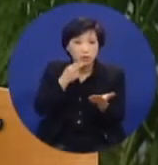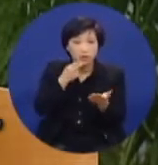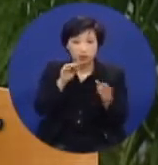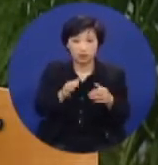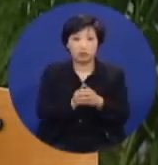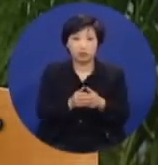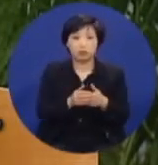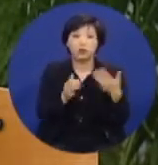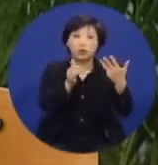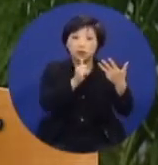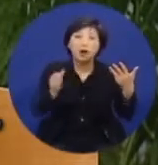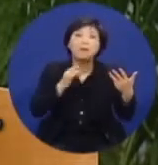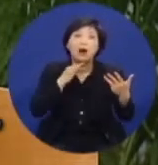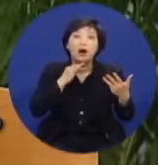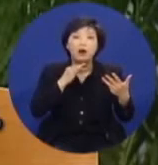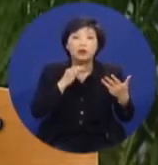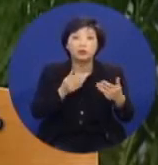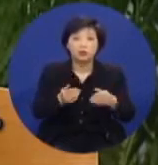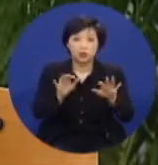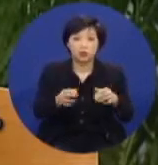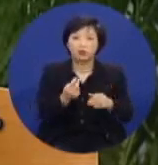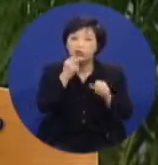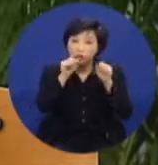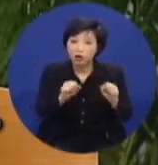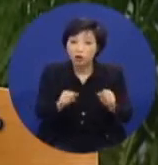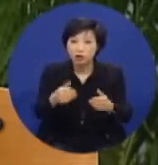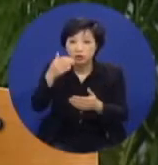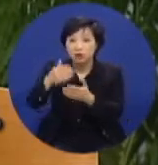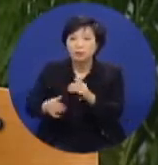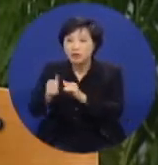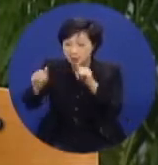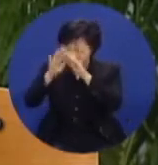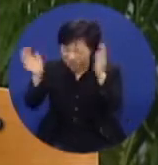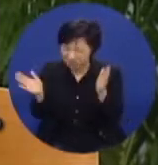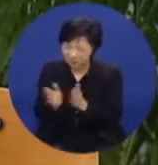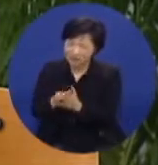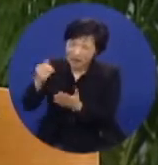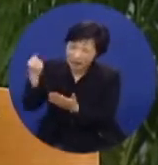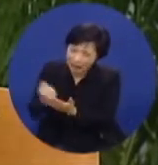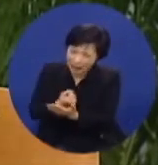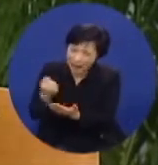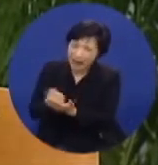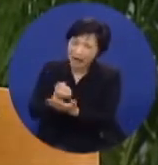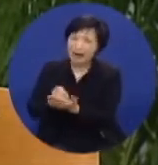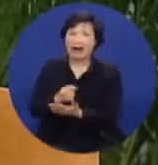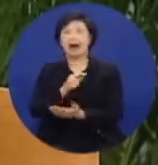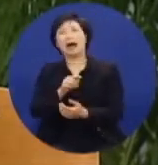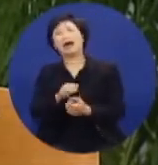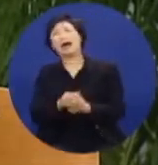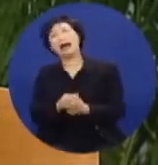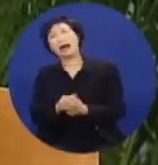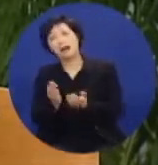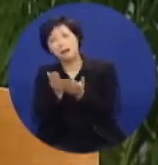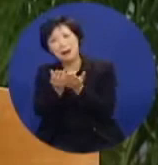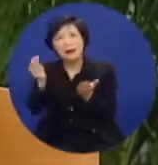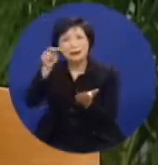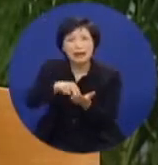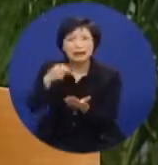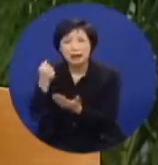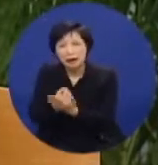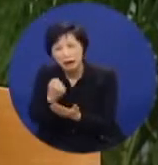죽음에서 변했고 나머지는 딱 을 듣고 그럴 줄 아는 팡 줄을 탕 거